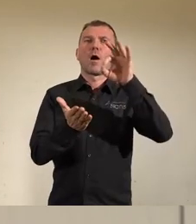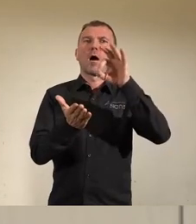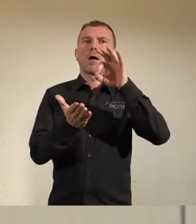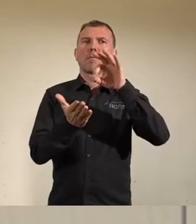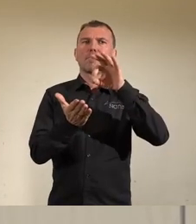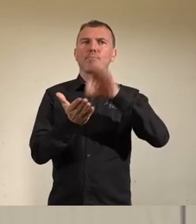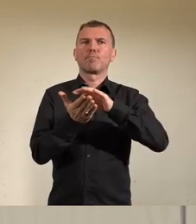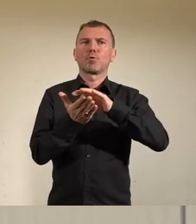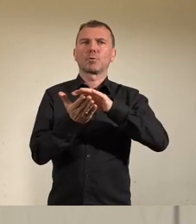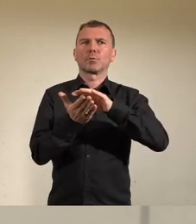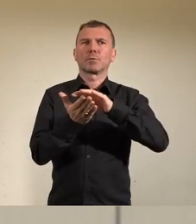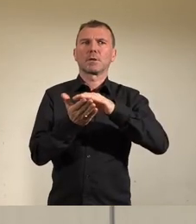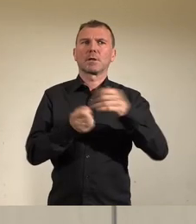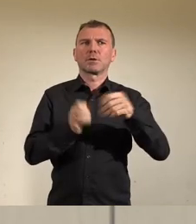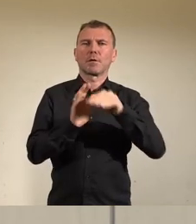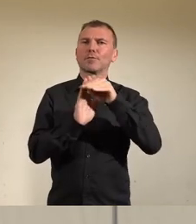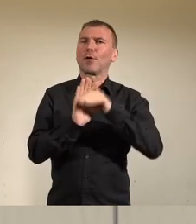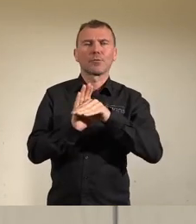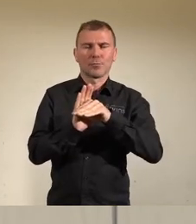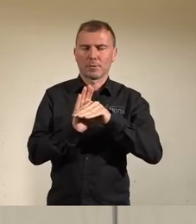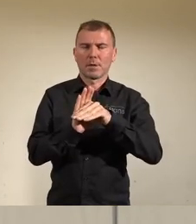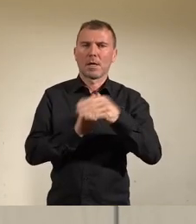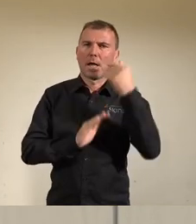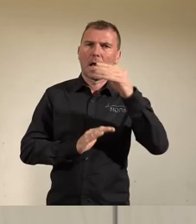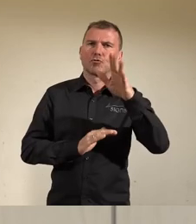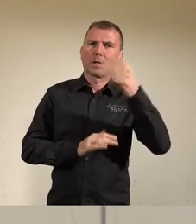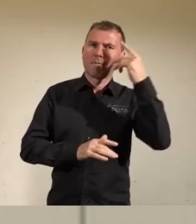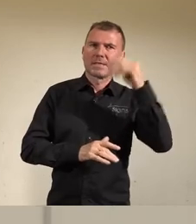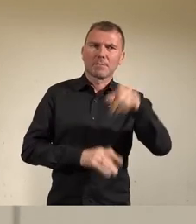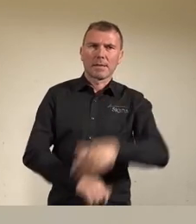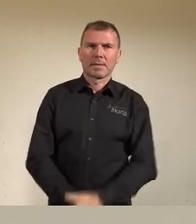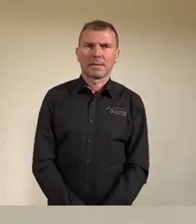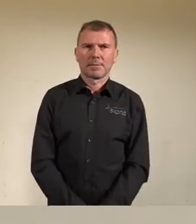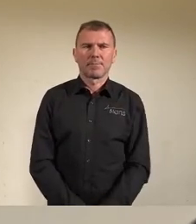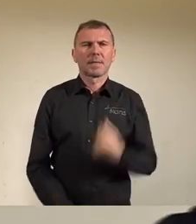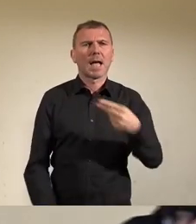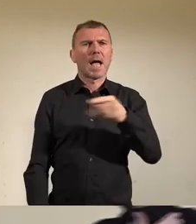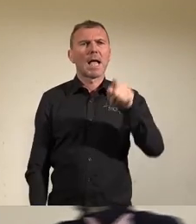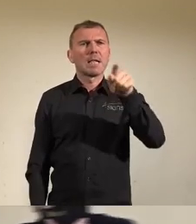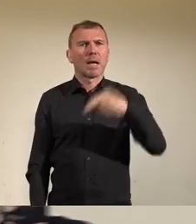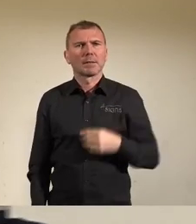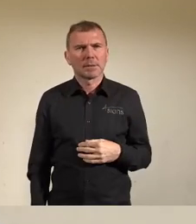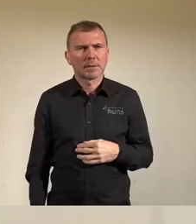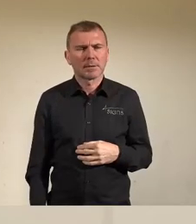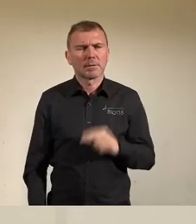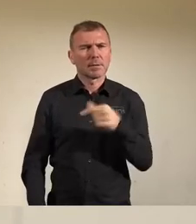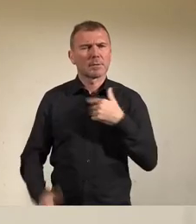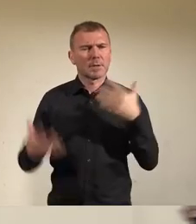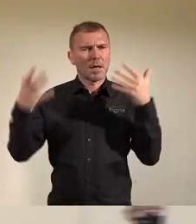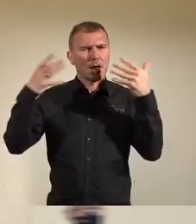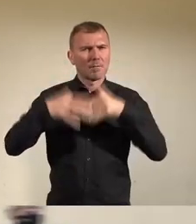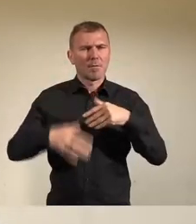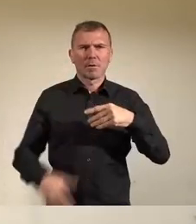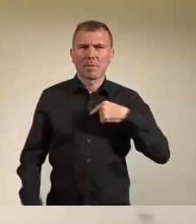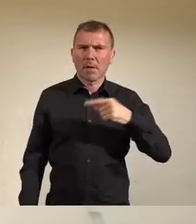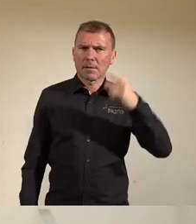in Geschäftsordnung. Herr Schulte, bitte mal. Herr Hilbert, wahrscheinlich war jetzt alles etwas verwirrend. Meiner